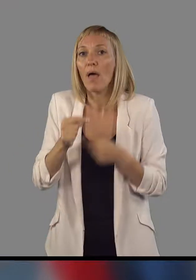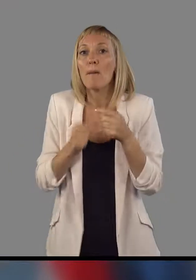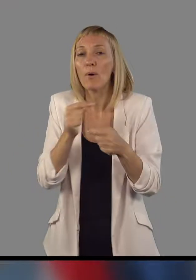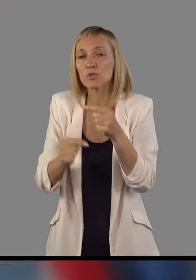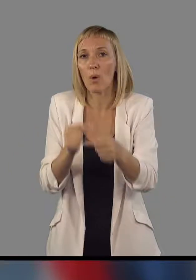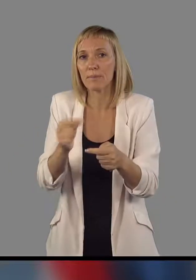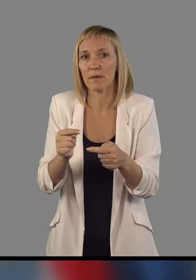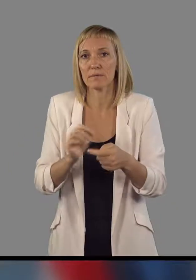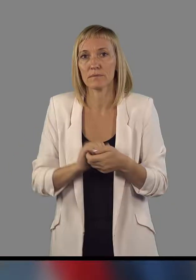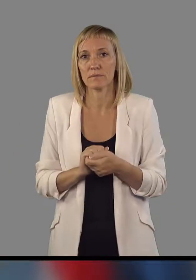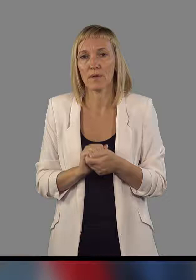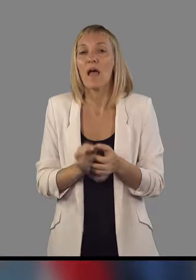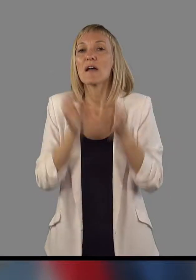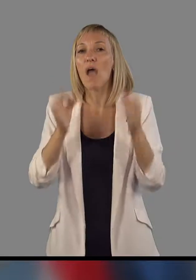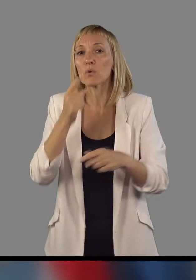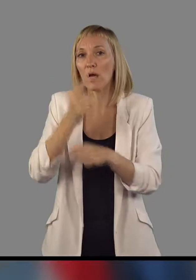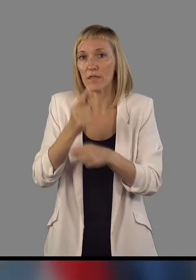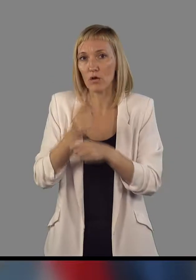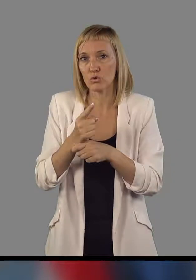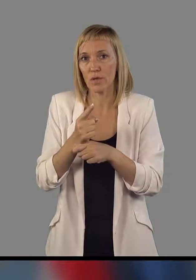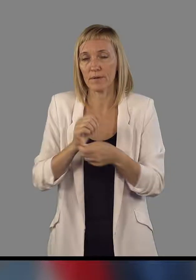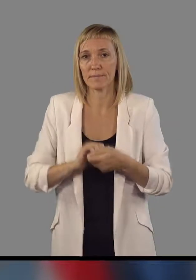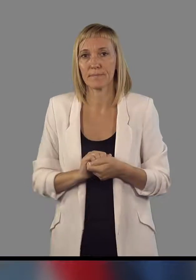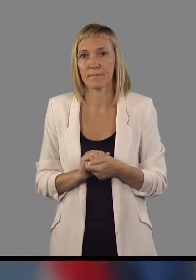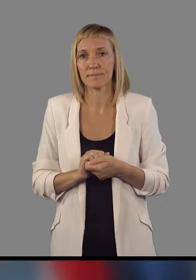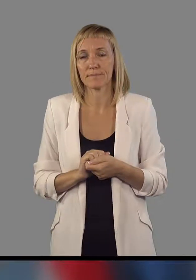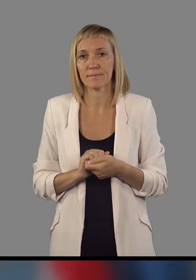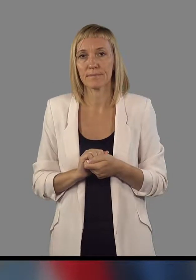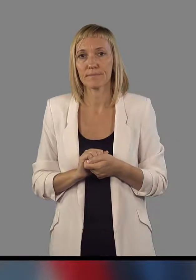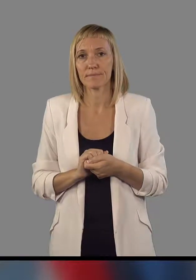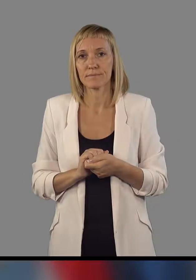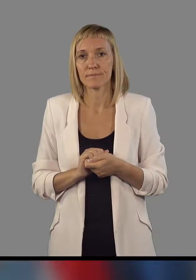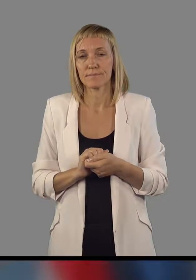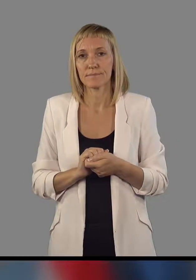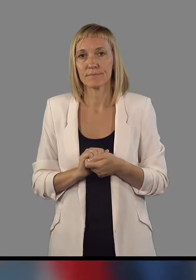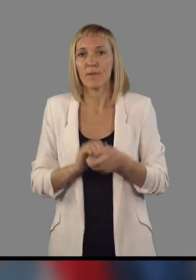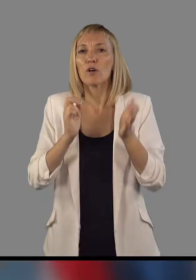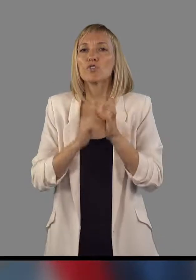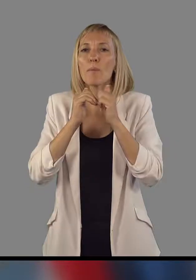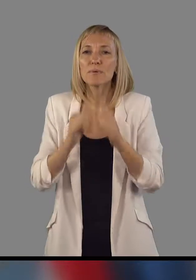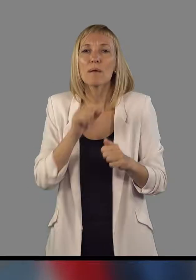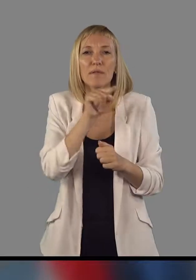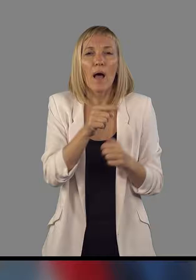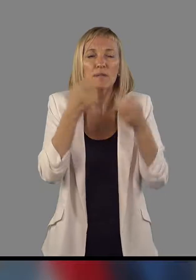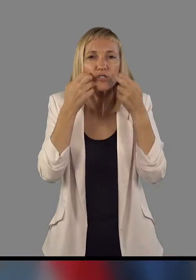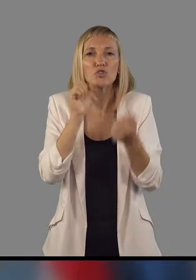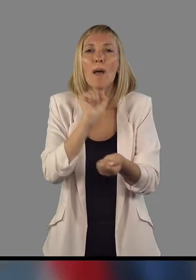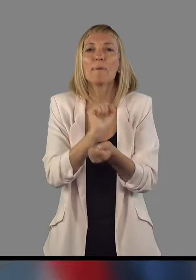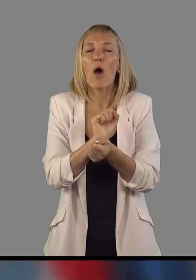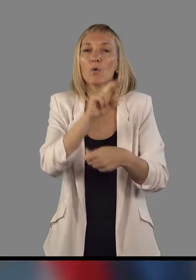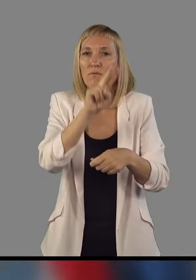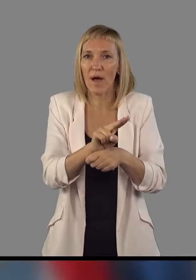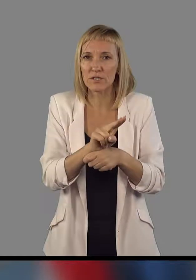te postopke javnega naročanja, predvsem tam seveda, kjer se išče potem pravno varstvo